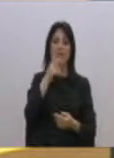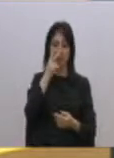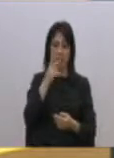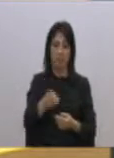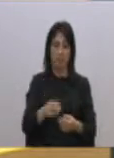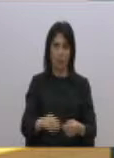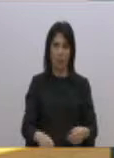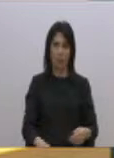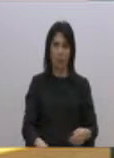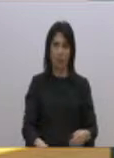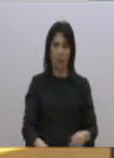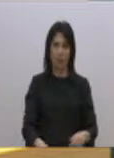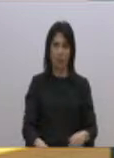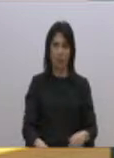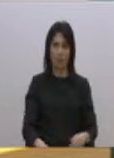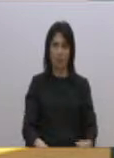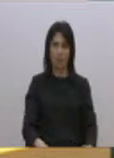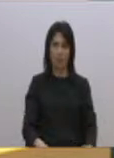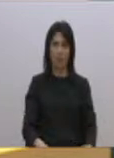საქმე.